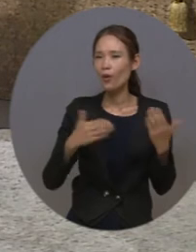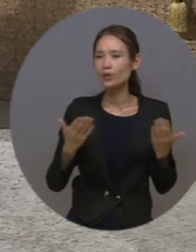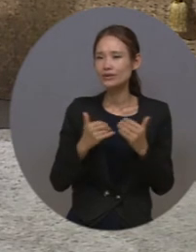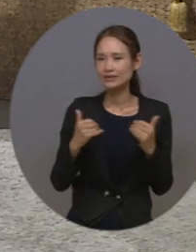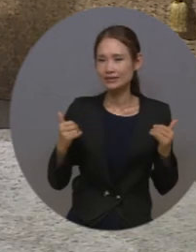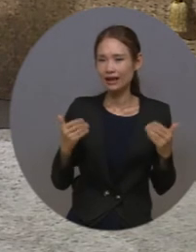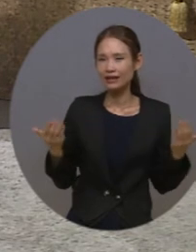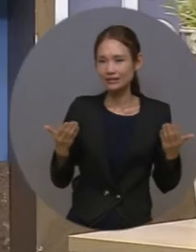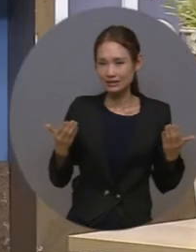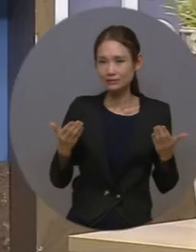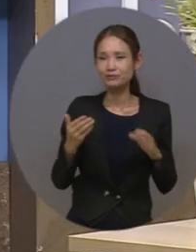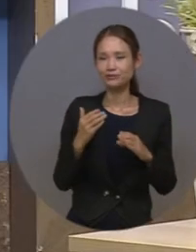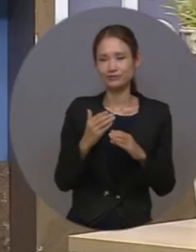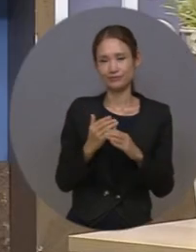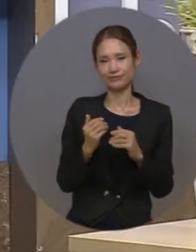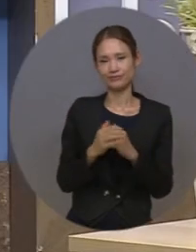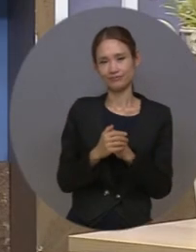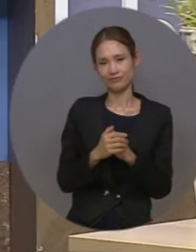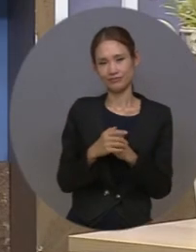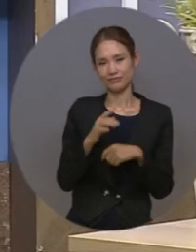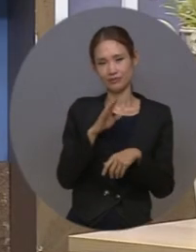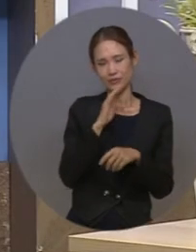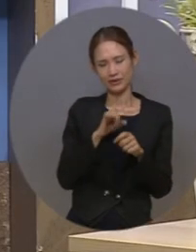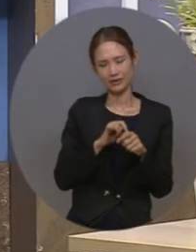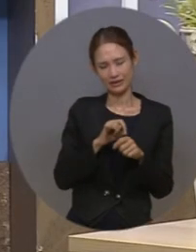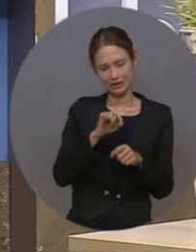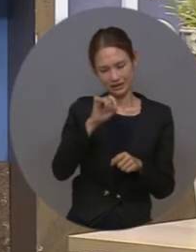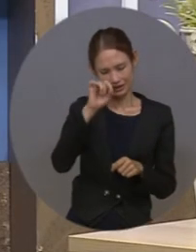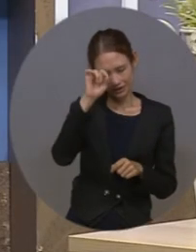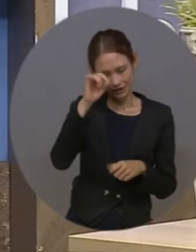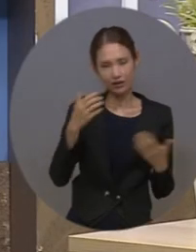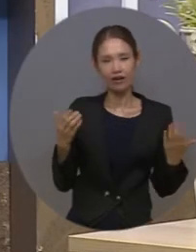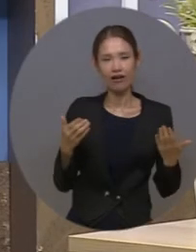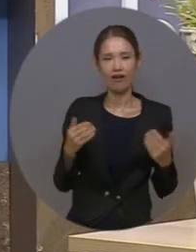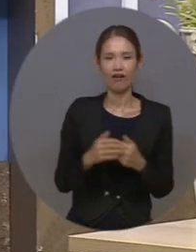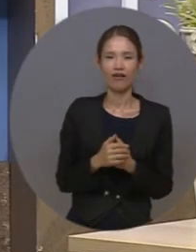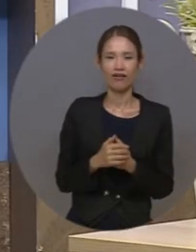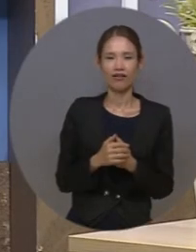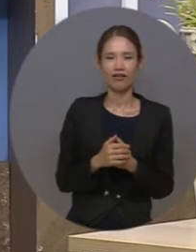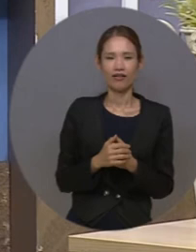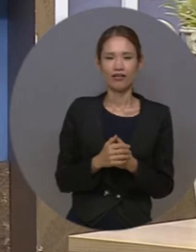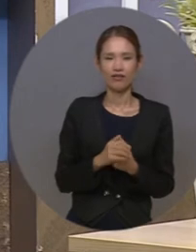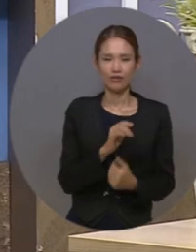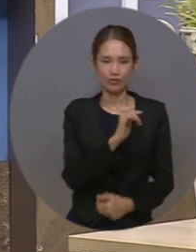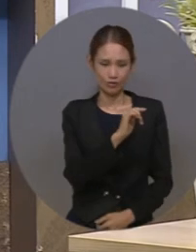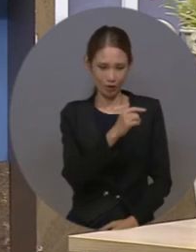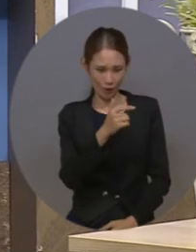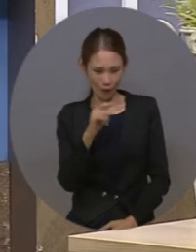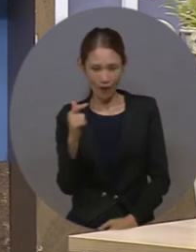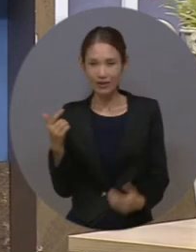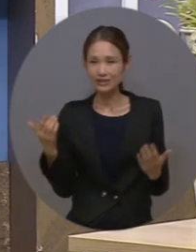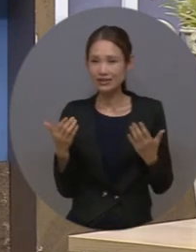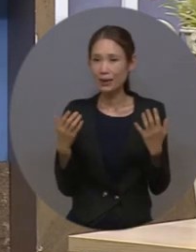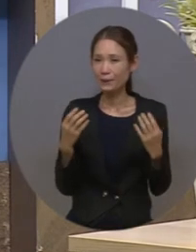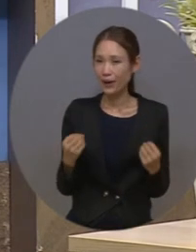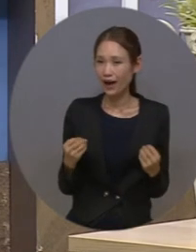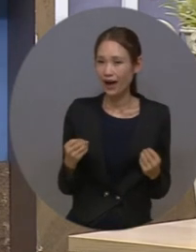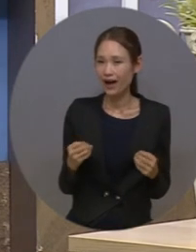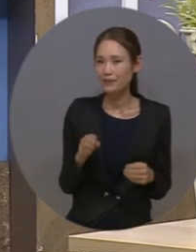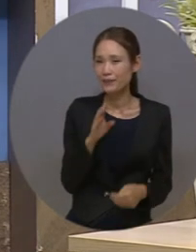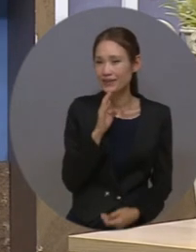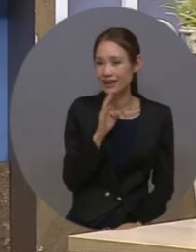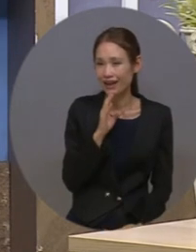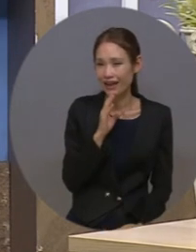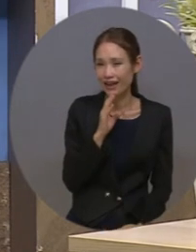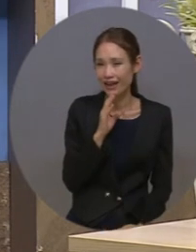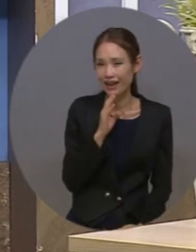근무를 해오시면 와 정말 긴 세월이잖아요. 네. 이런 일 저런 일 정말 많으셨을 것 같은데 좀